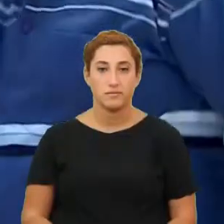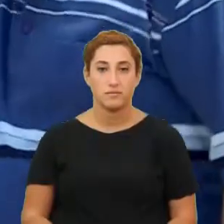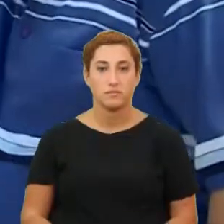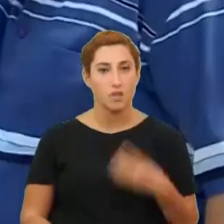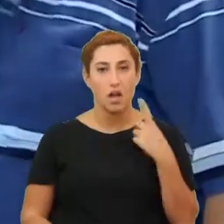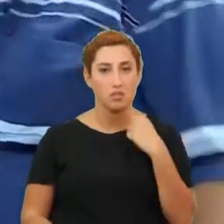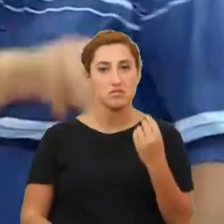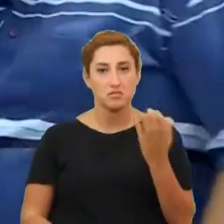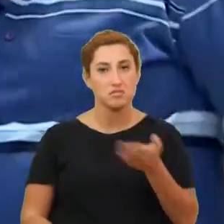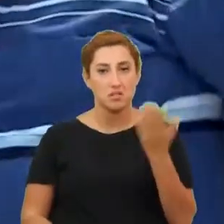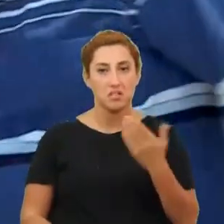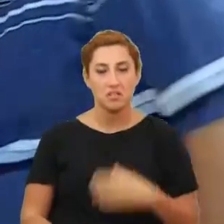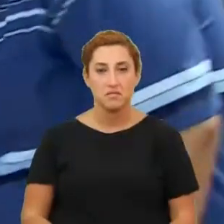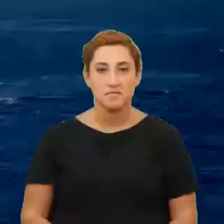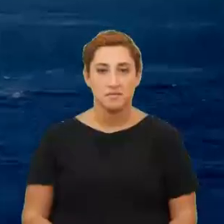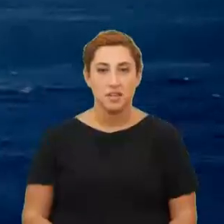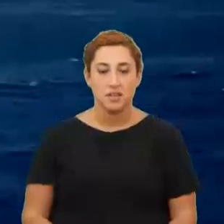Antenli yeriklerim, antenli.